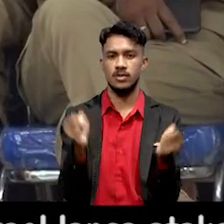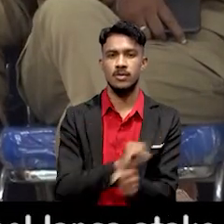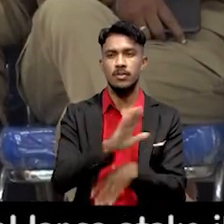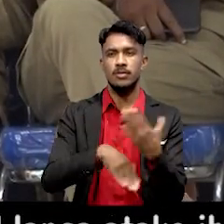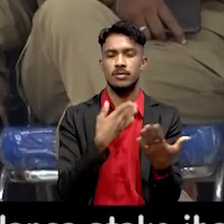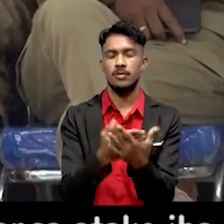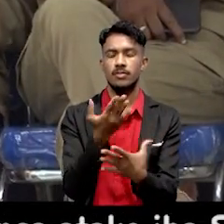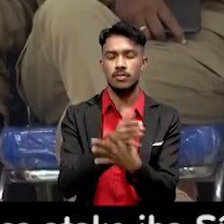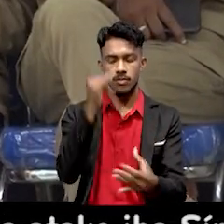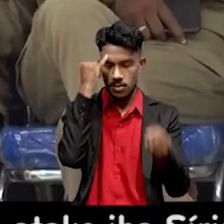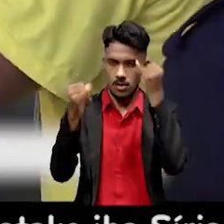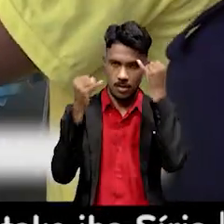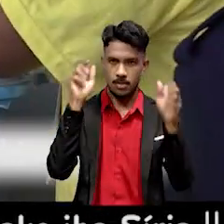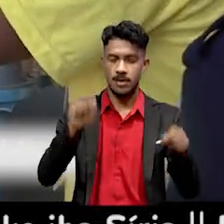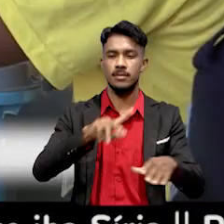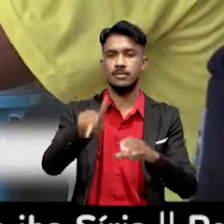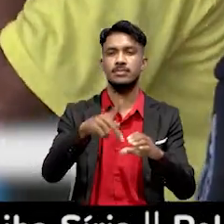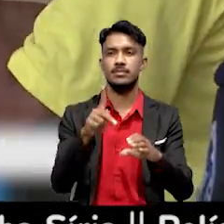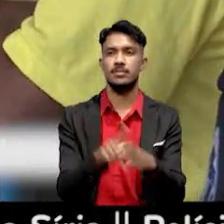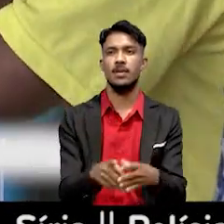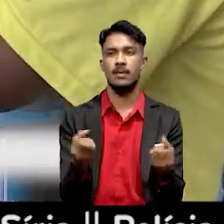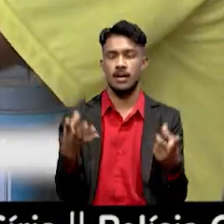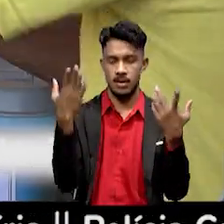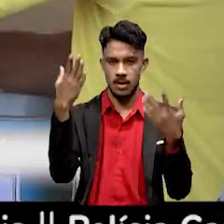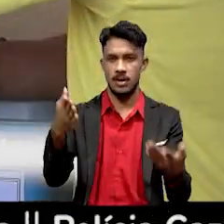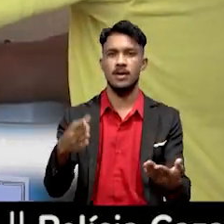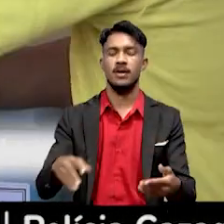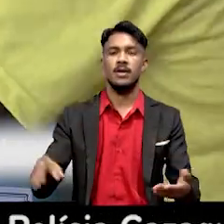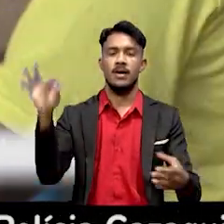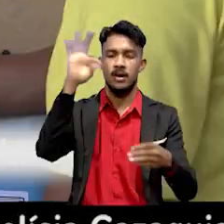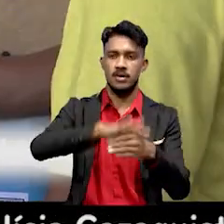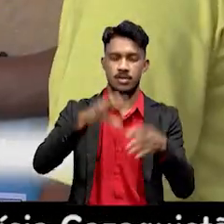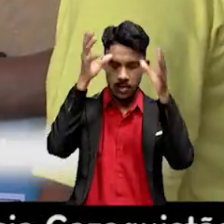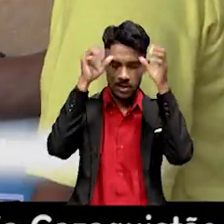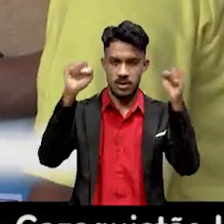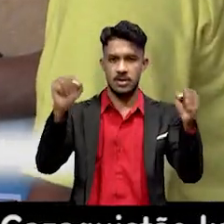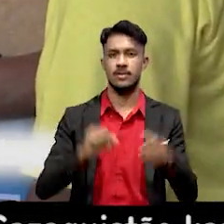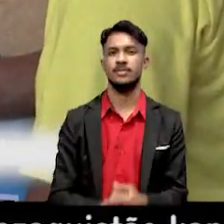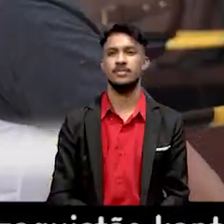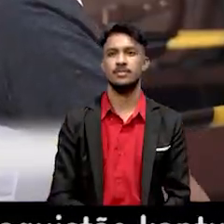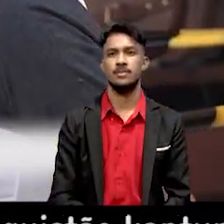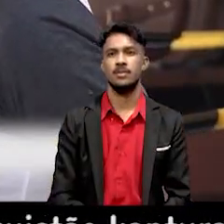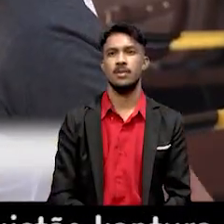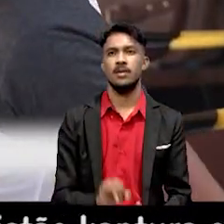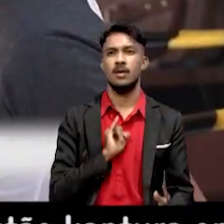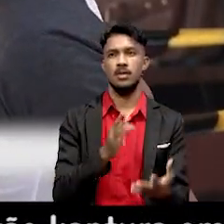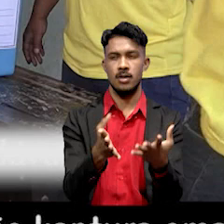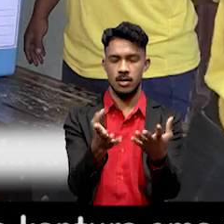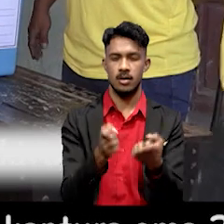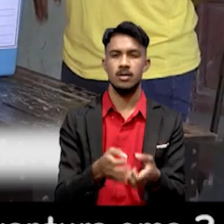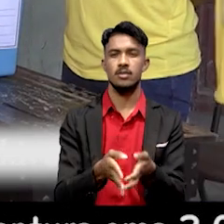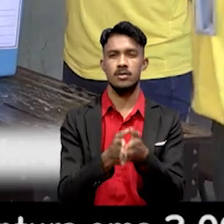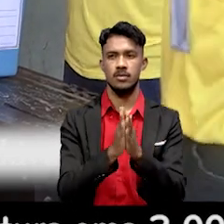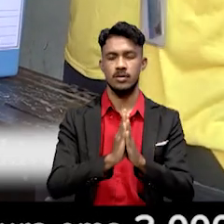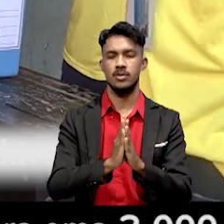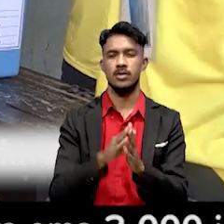komunidade nune bele partisipa masimu ya festa demokrasia ba elisaung presidensial ne. O cara kusu para que